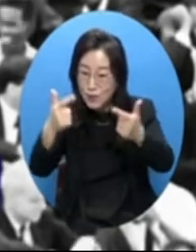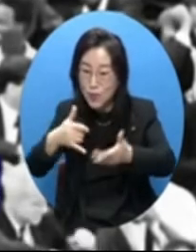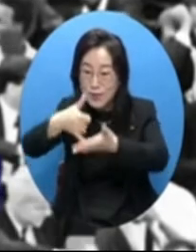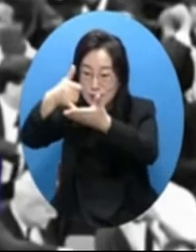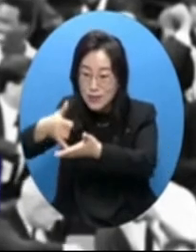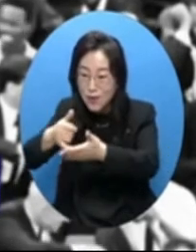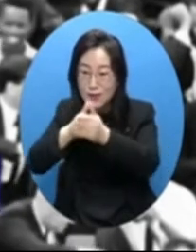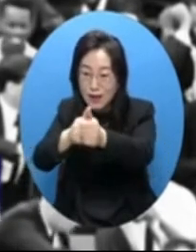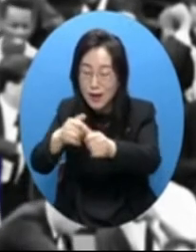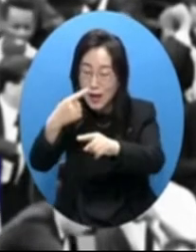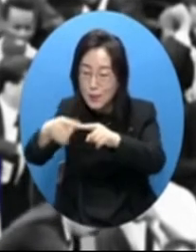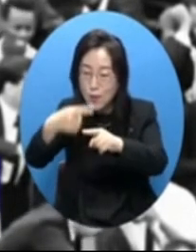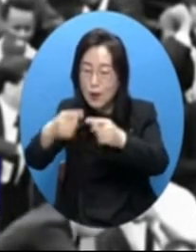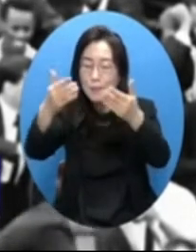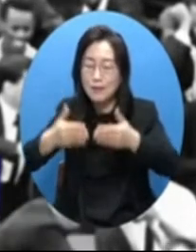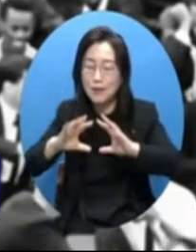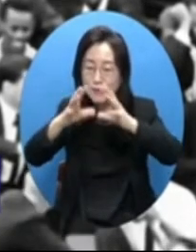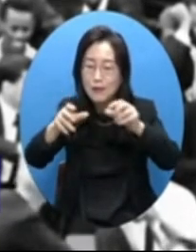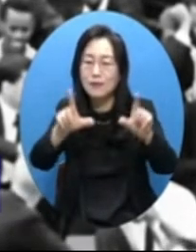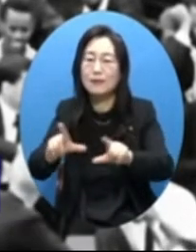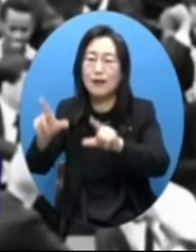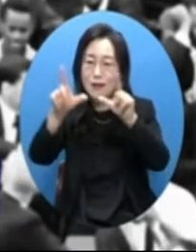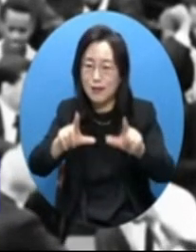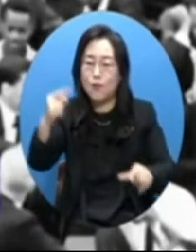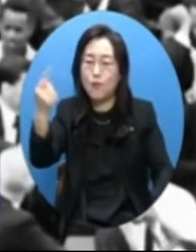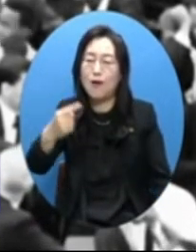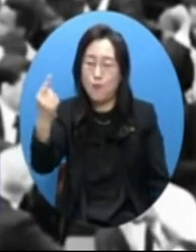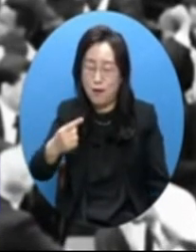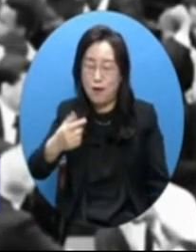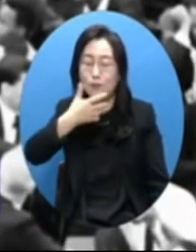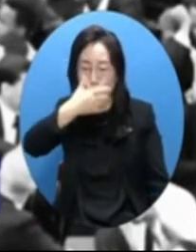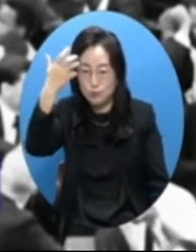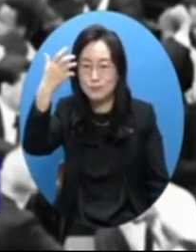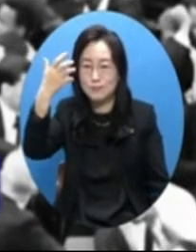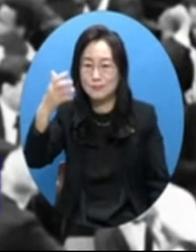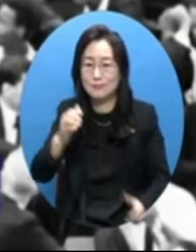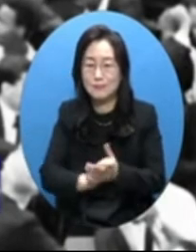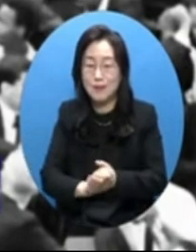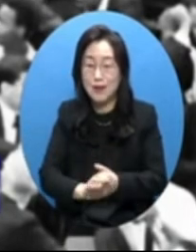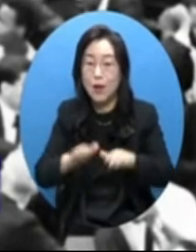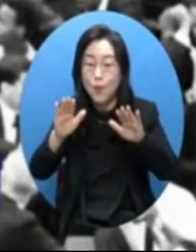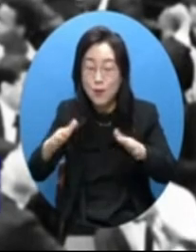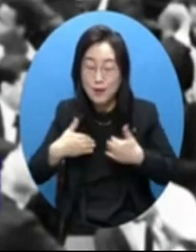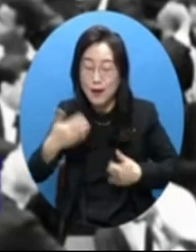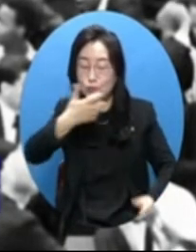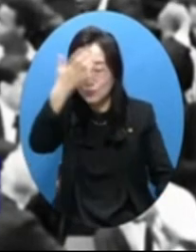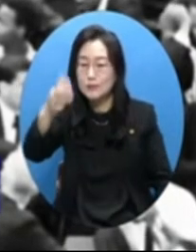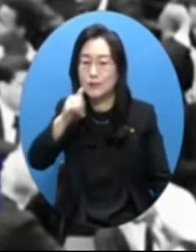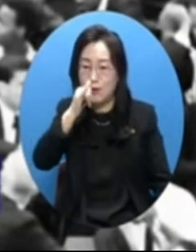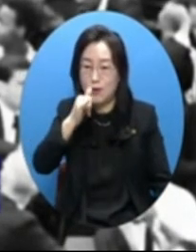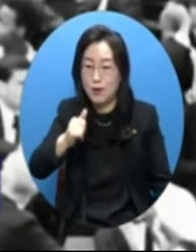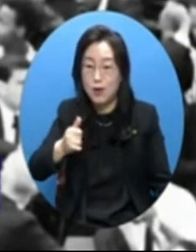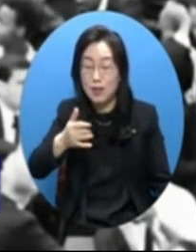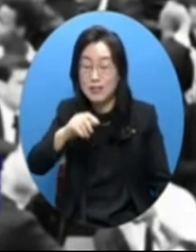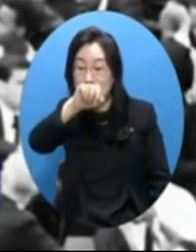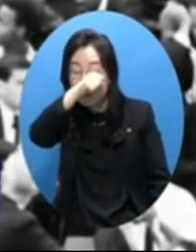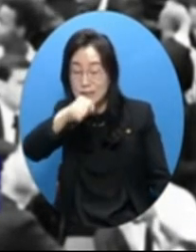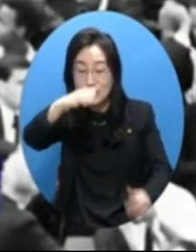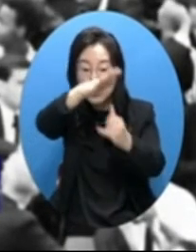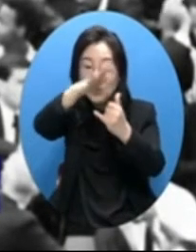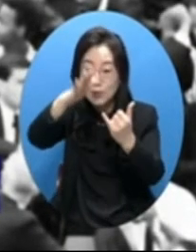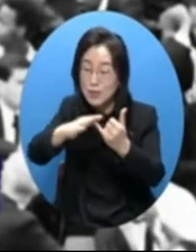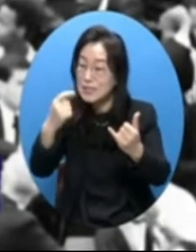인격에 따라 평가받는 그런 나라에 살게 되는 날이 오리라는 꿈입니다 오늘 나에게는 꿈이 있습니다 흑인 소년